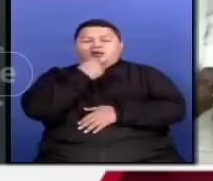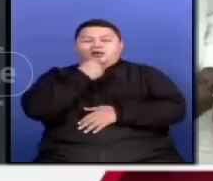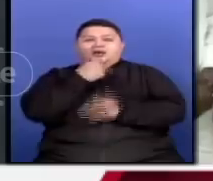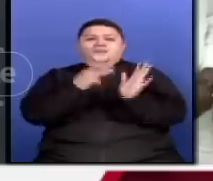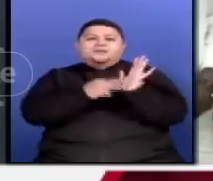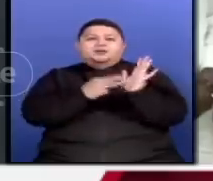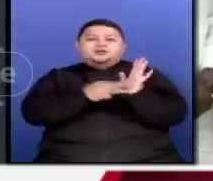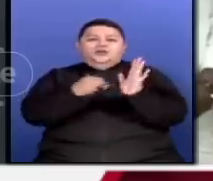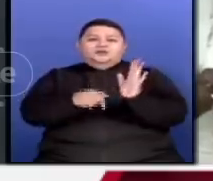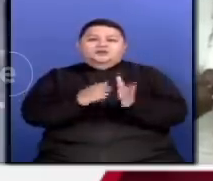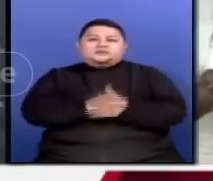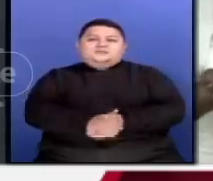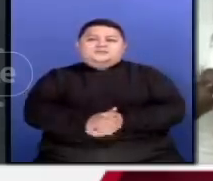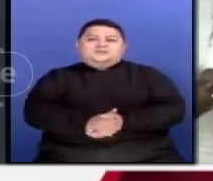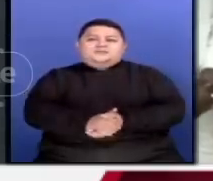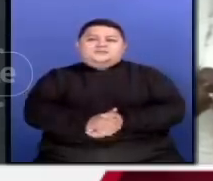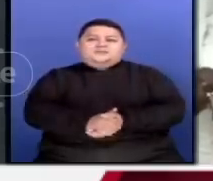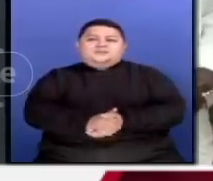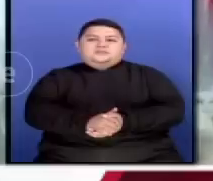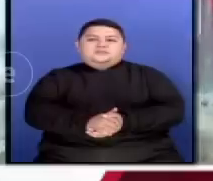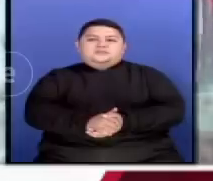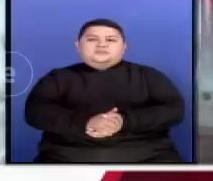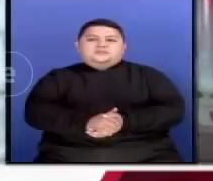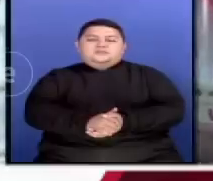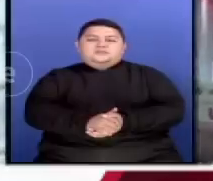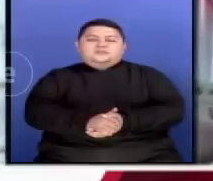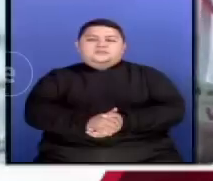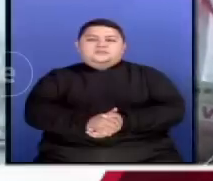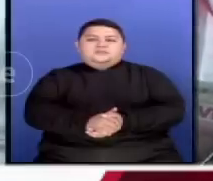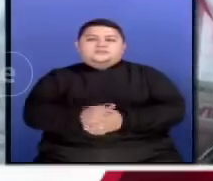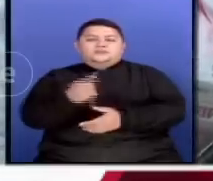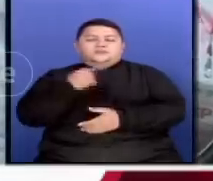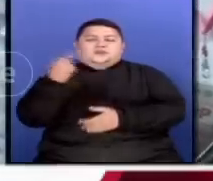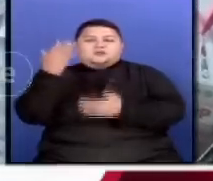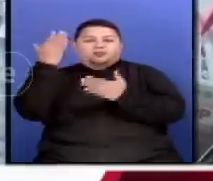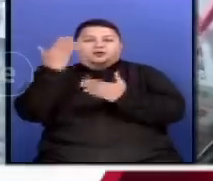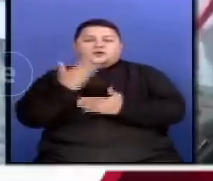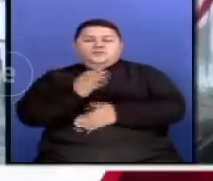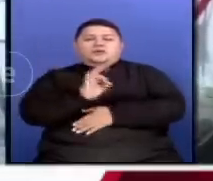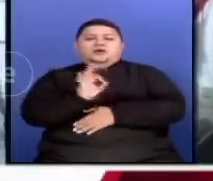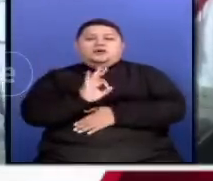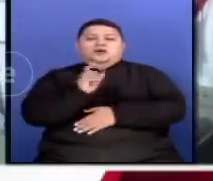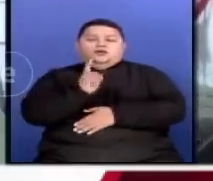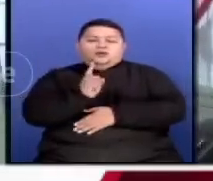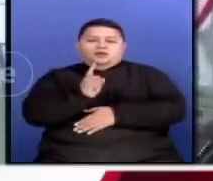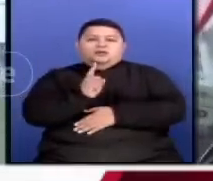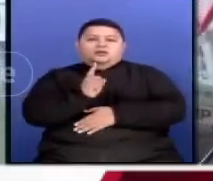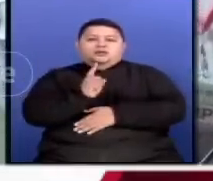tersebut. Shalom, shalom alehem. Ya, kita memang mengharapkan jangan adalah